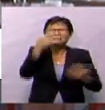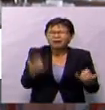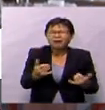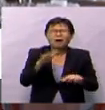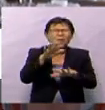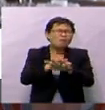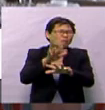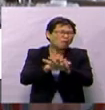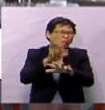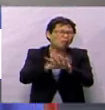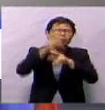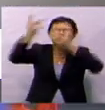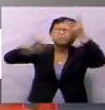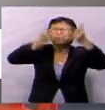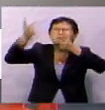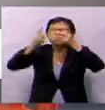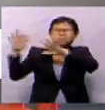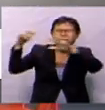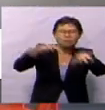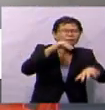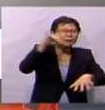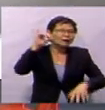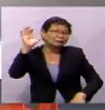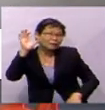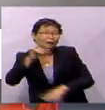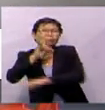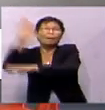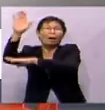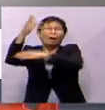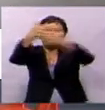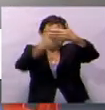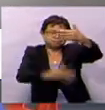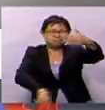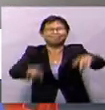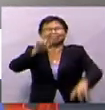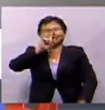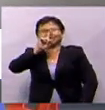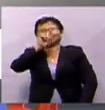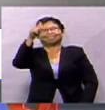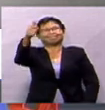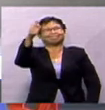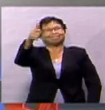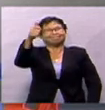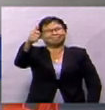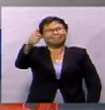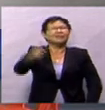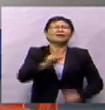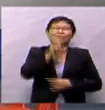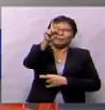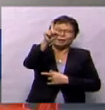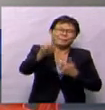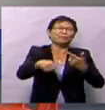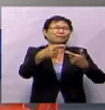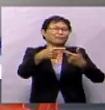banyak ramai pelancong datang. Malam saya ada dengar manifesto PM tu memang bagus daripada skill BRIM